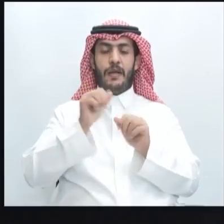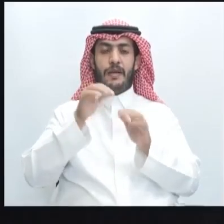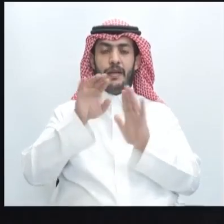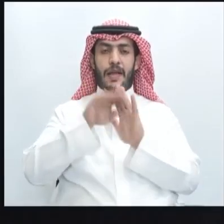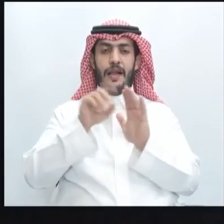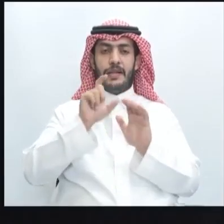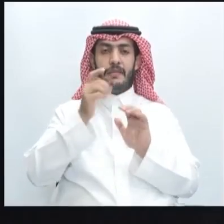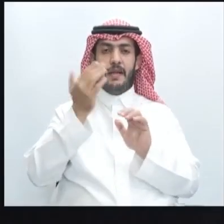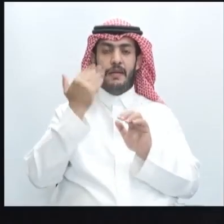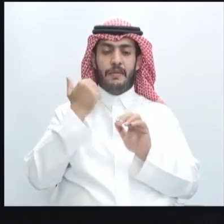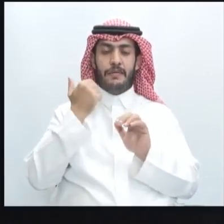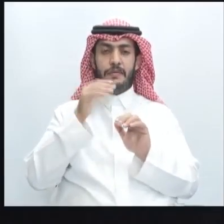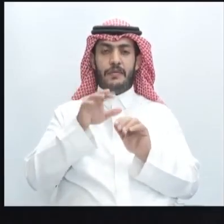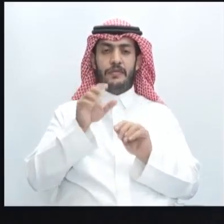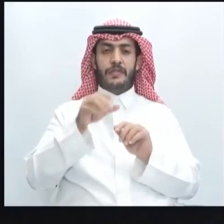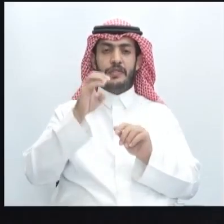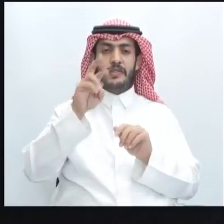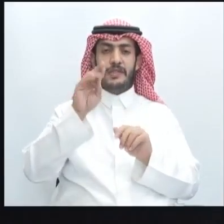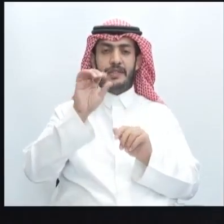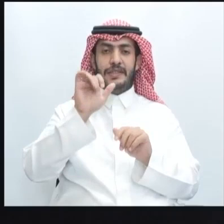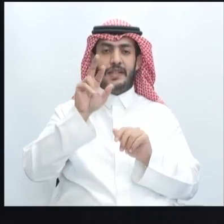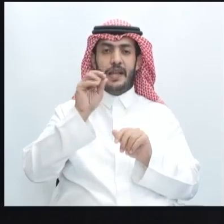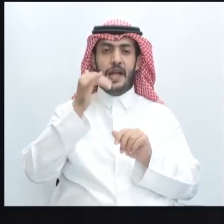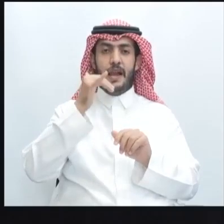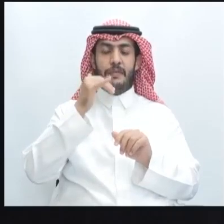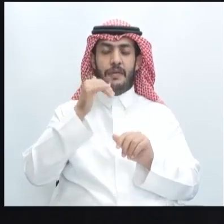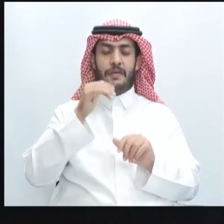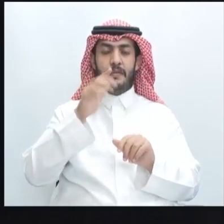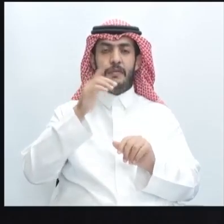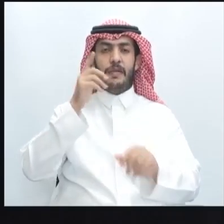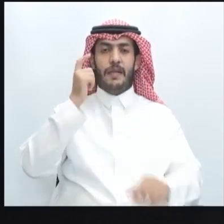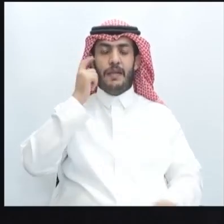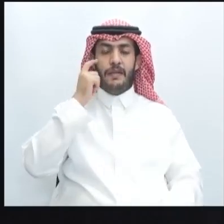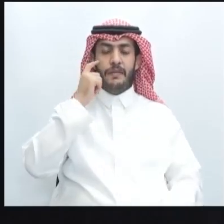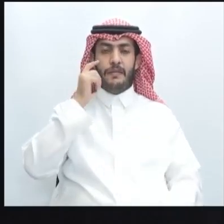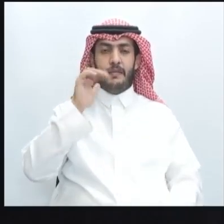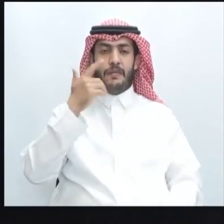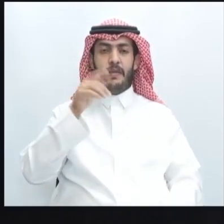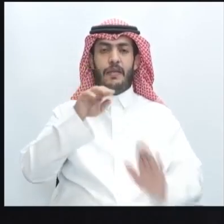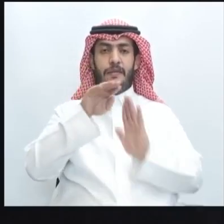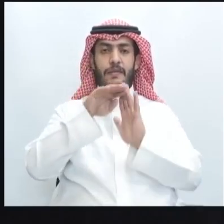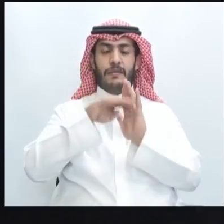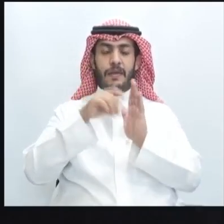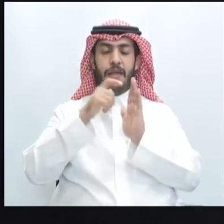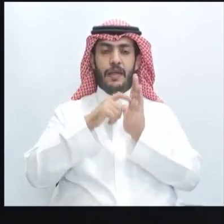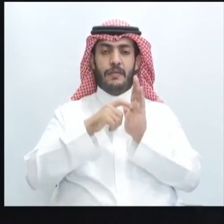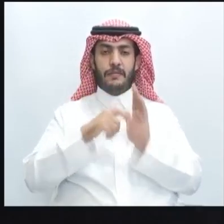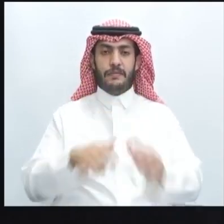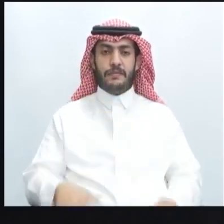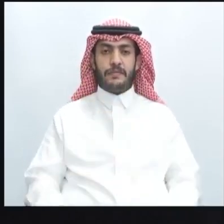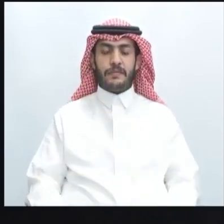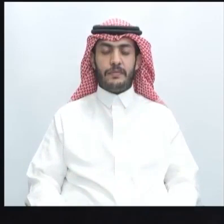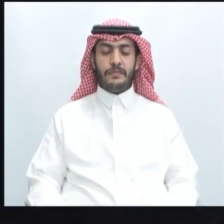ما قبل الاسلام في الجزيره العربيه الاسلاميه فبذلك يعرف ما هو الوضع النظامي والقانون